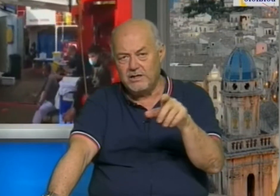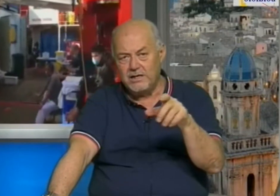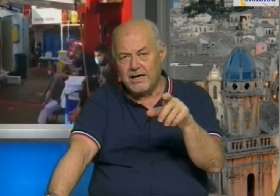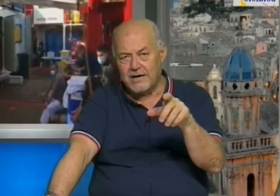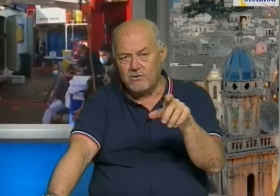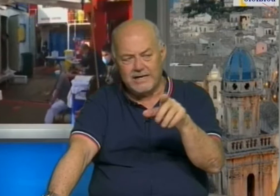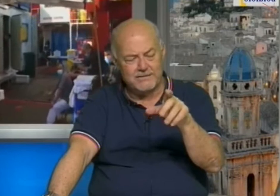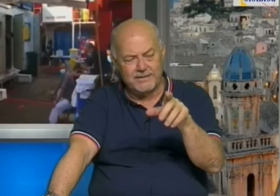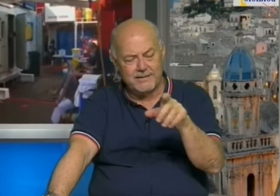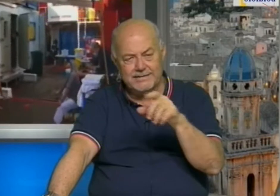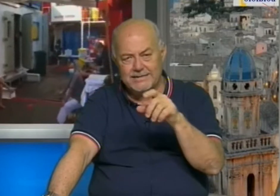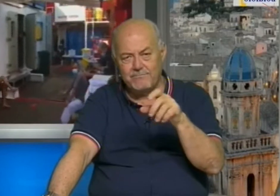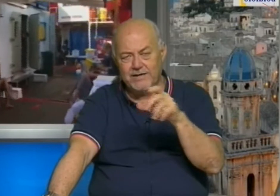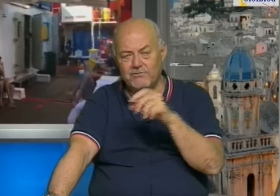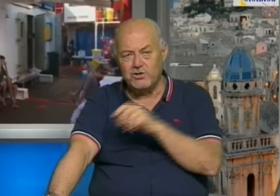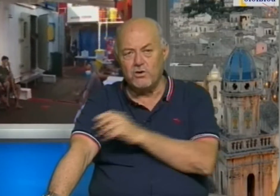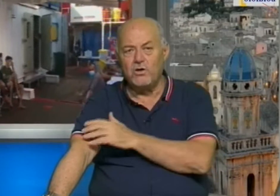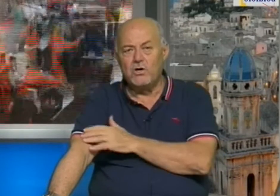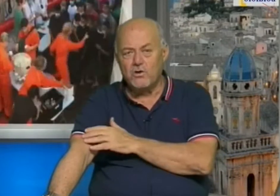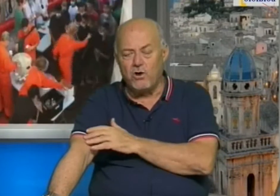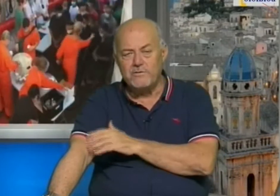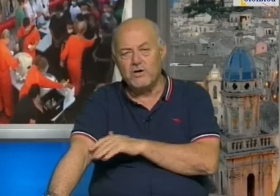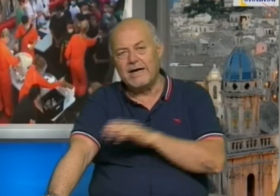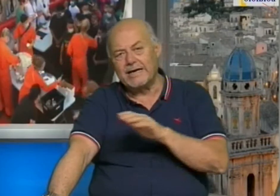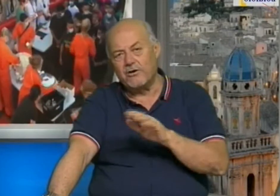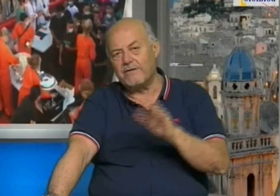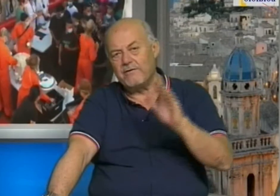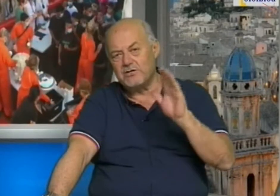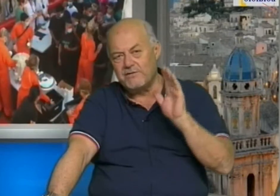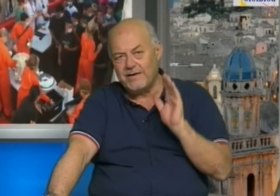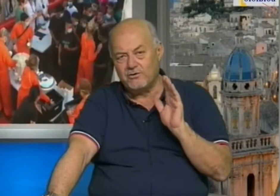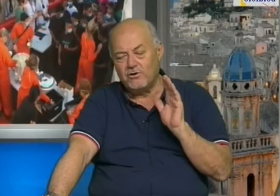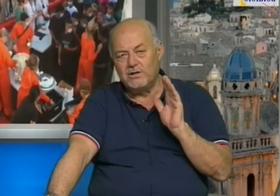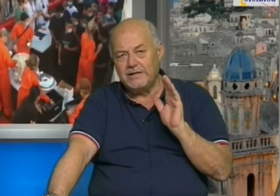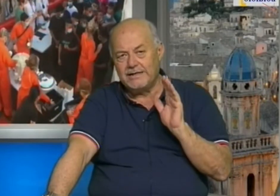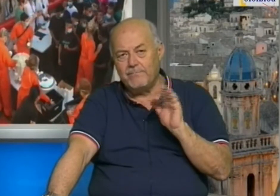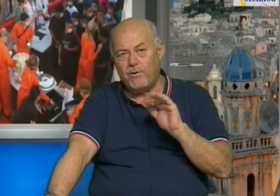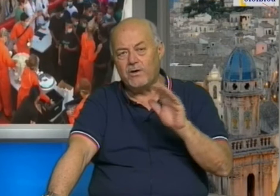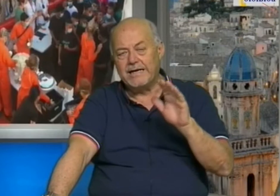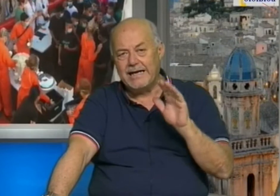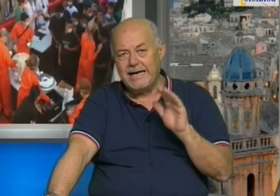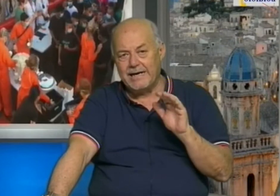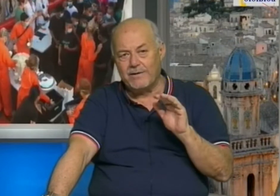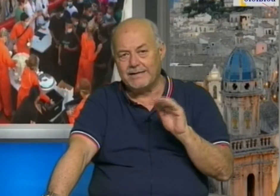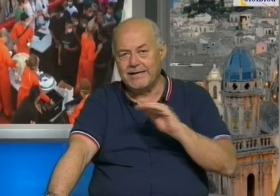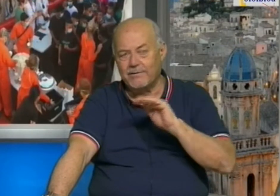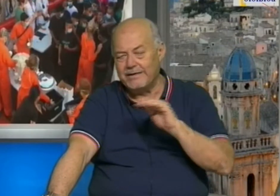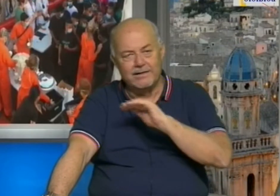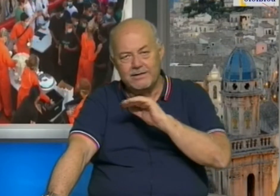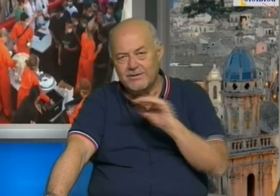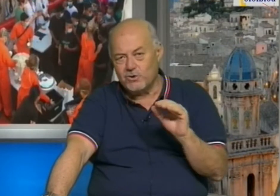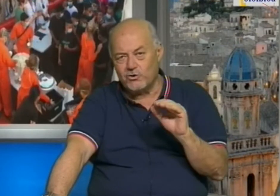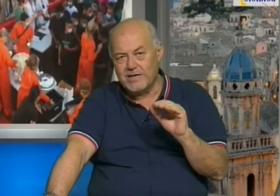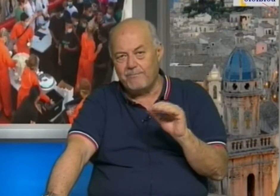di accoglienza, si chiamasse San Pietro, vicino Comiso, anche loro avevano già fatto i tamponi e la quarantena,